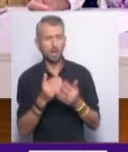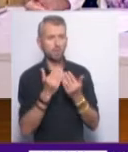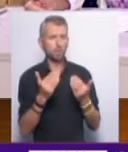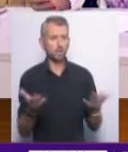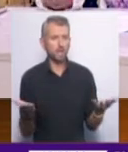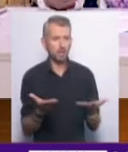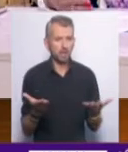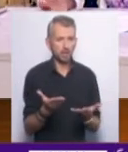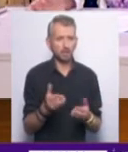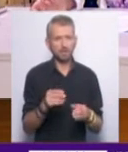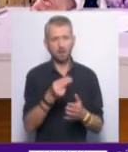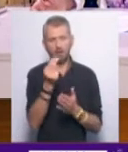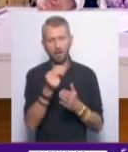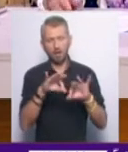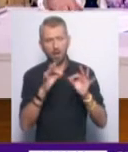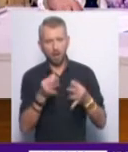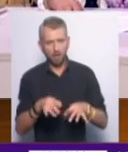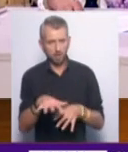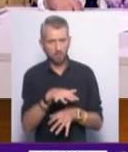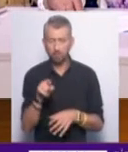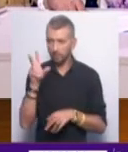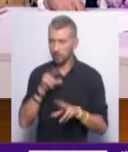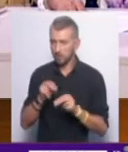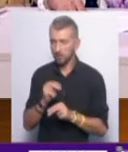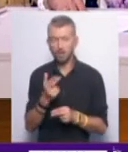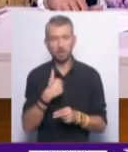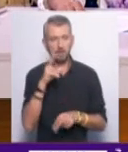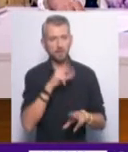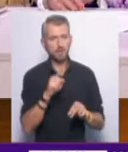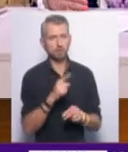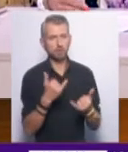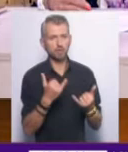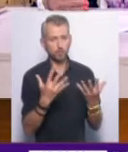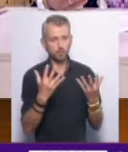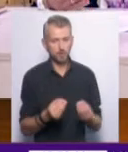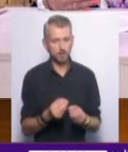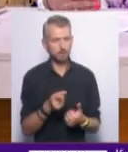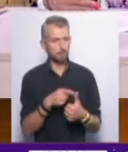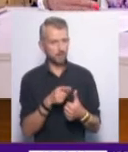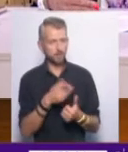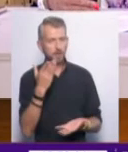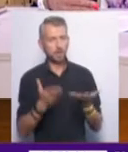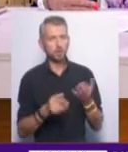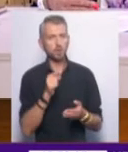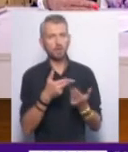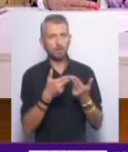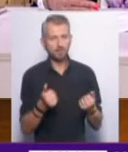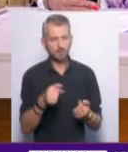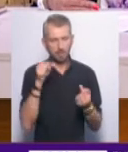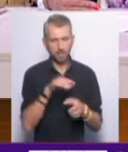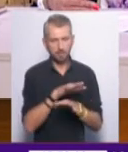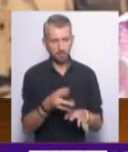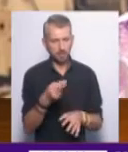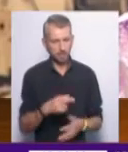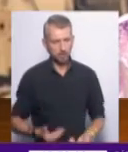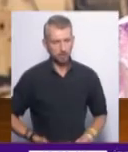там арт-платформи і таке. То ви вважаєте, що зараз... Я вважаю, що на сьогоднішній день, перше, якщо визнані непридатними